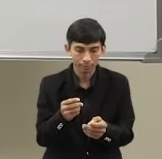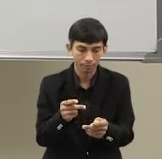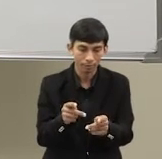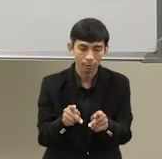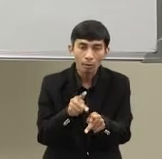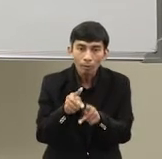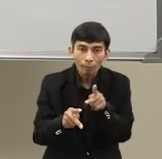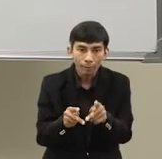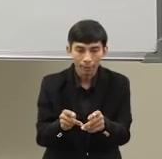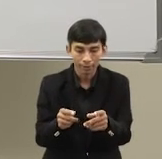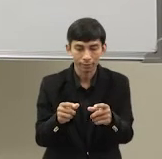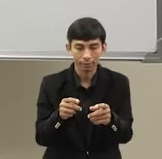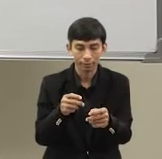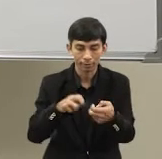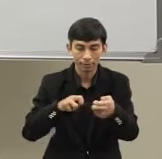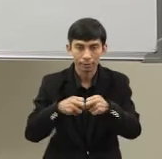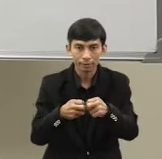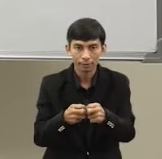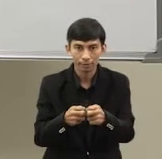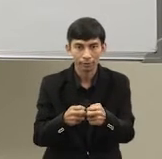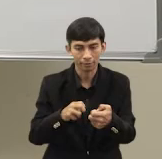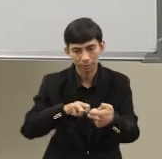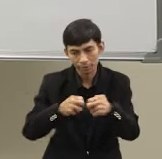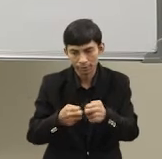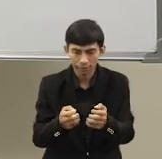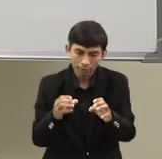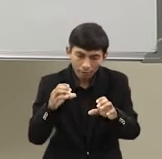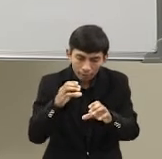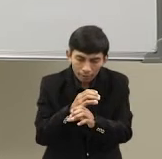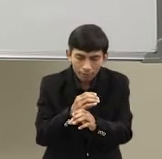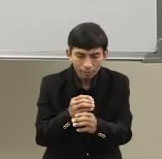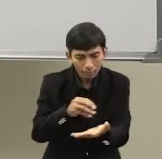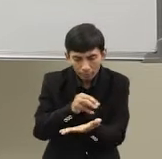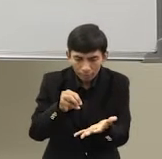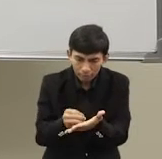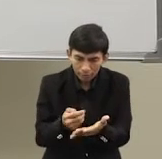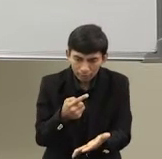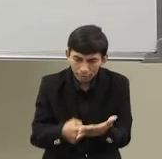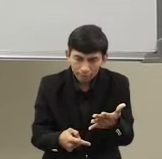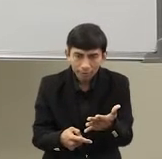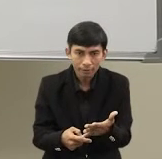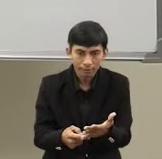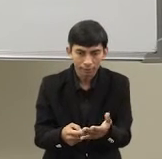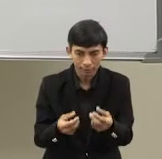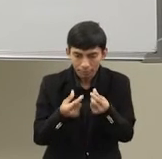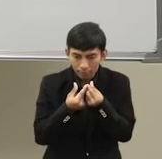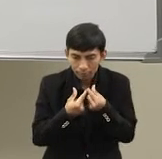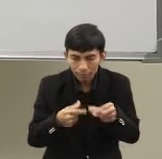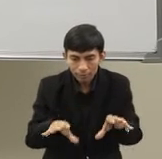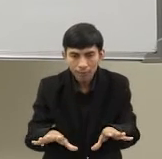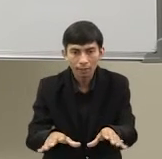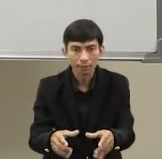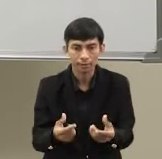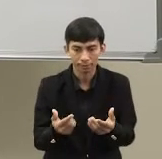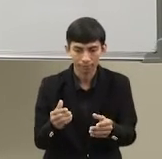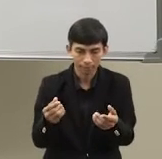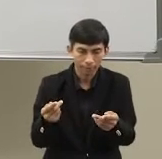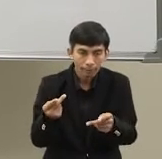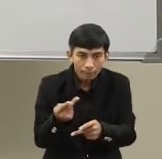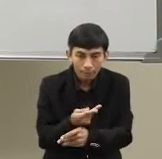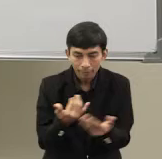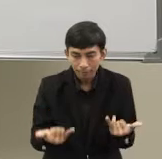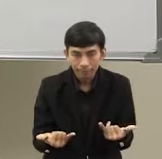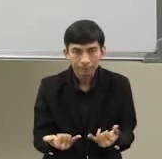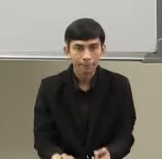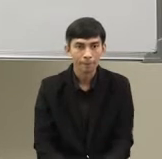chùm nào hay con ai cực thả chùm nào đấy ạ thờ kia nế mà vậy thì nì trời đó sai bệnh nì chà chăng ngày